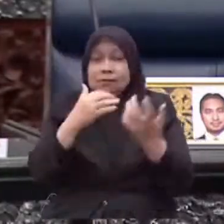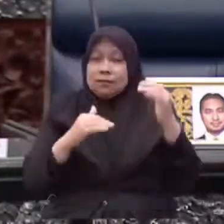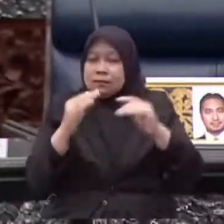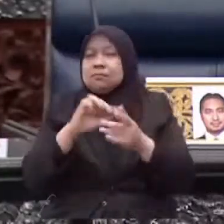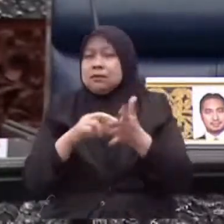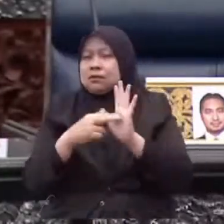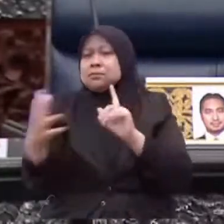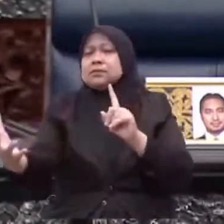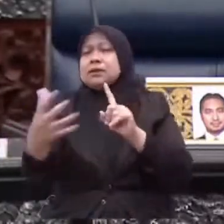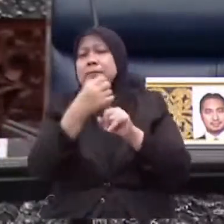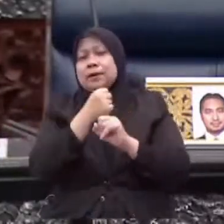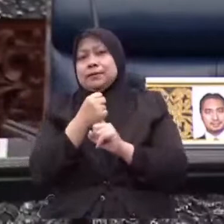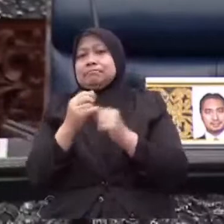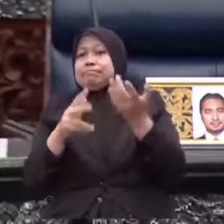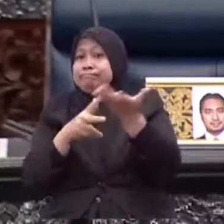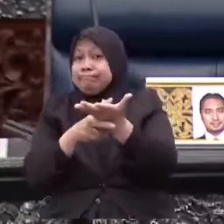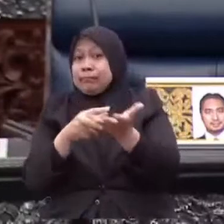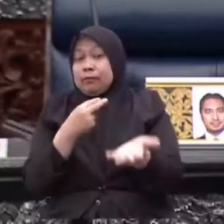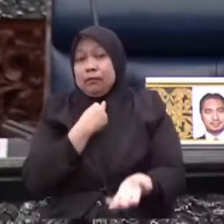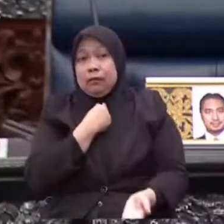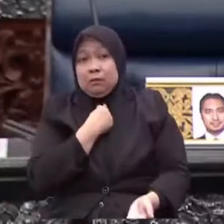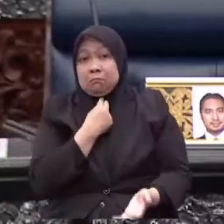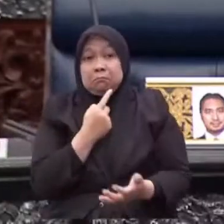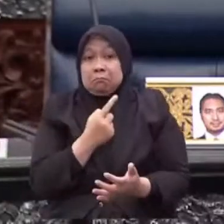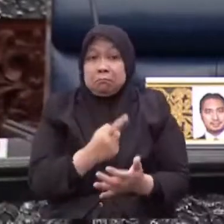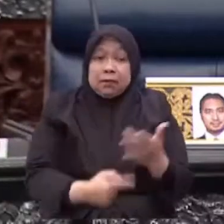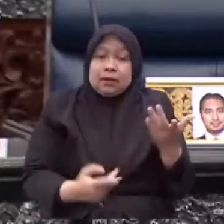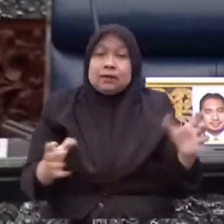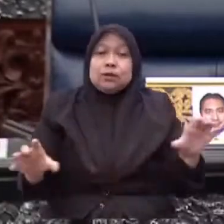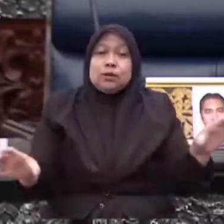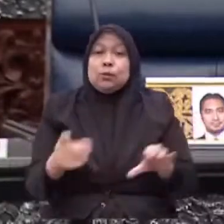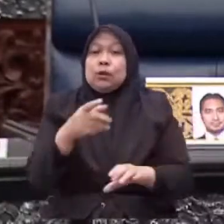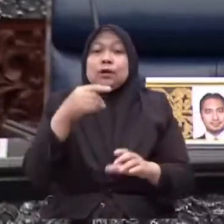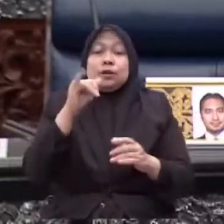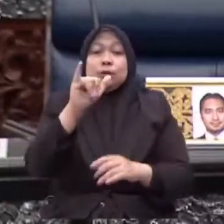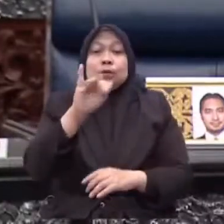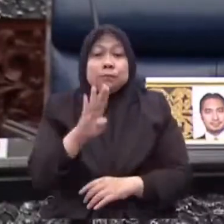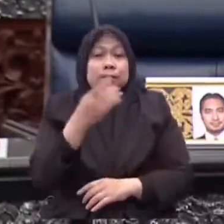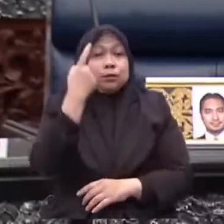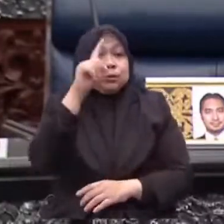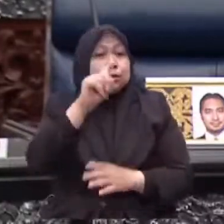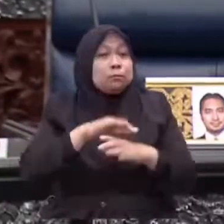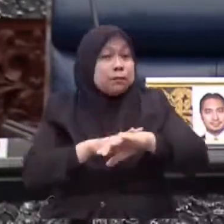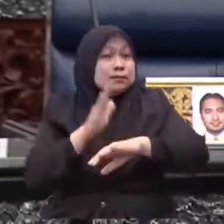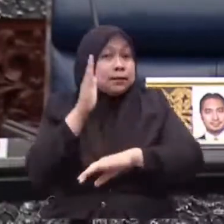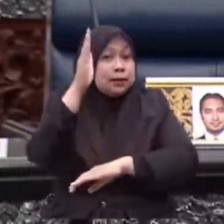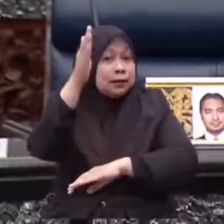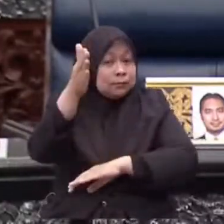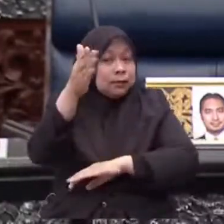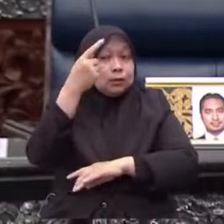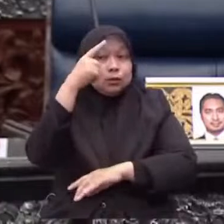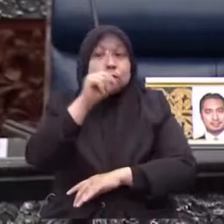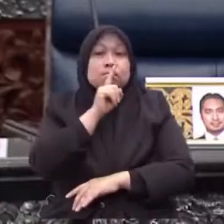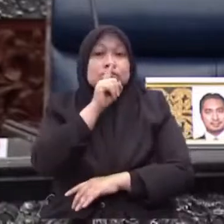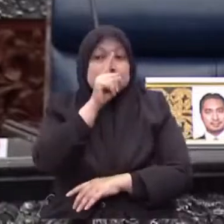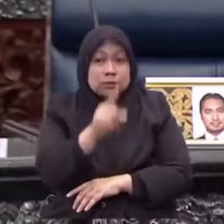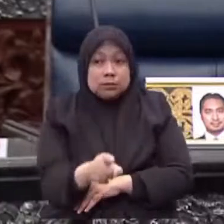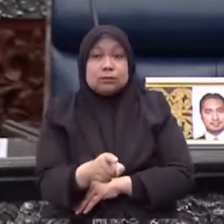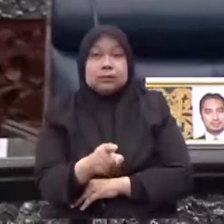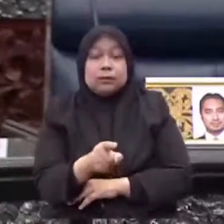pencapaian dalam suka itu terjebas apakah yang dilakukan oleh pemateri untuk masa depan bagi